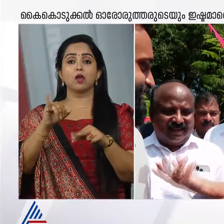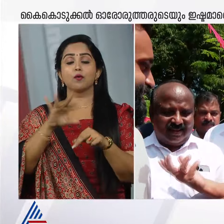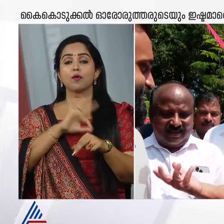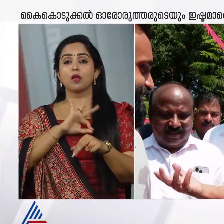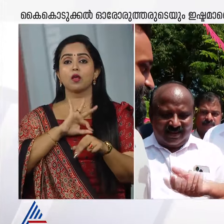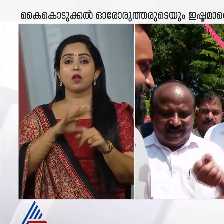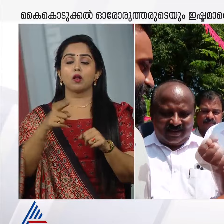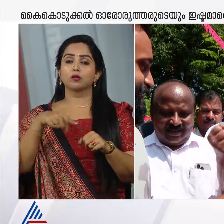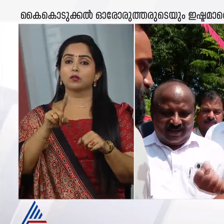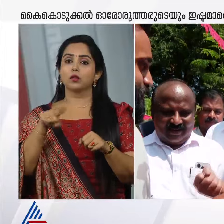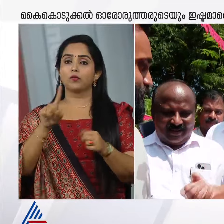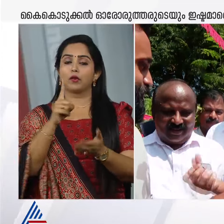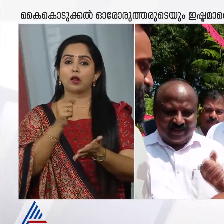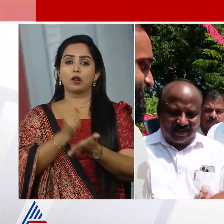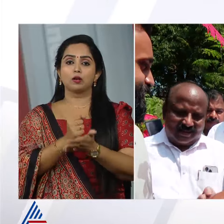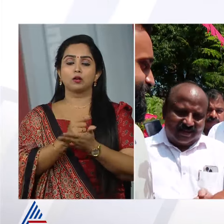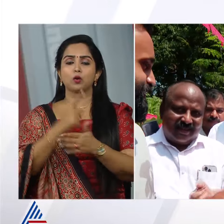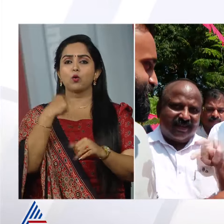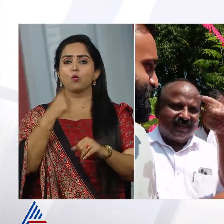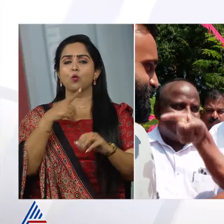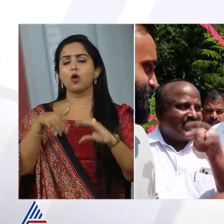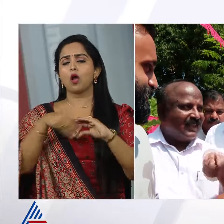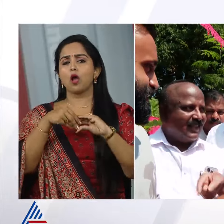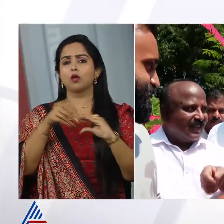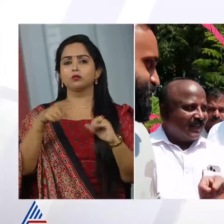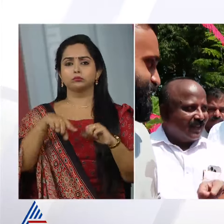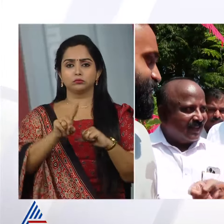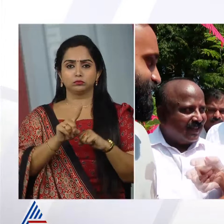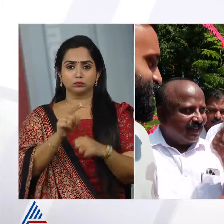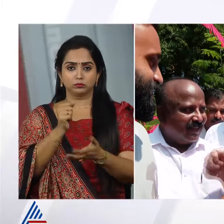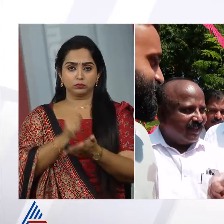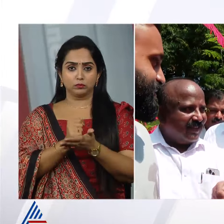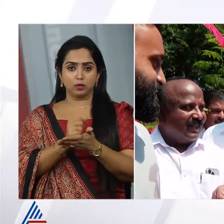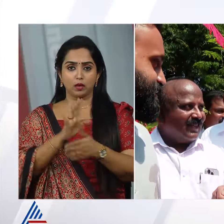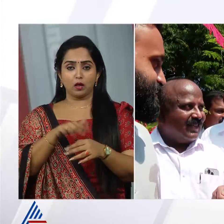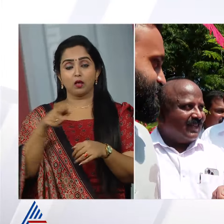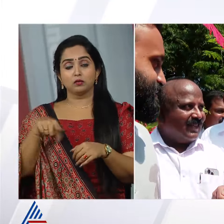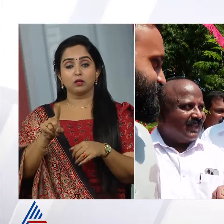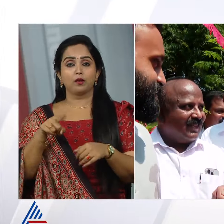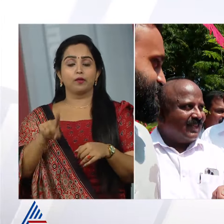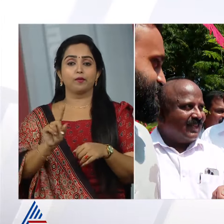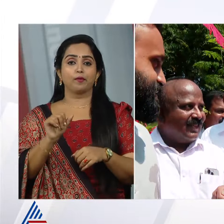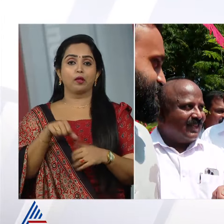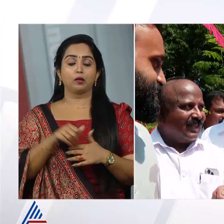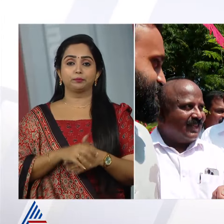അവരവരുടെ അഭിപ്രായമാണ്. ആർക്ക് കൈ കൊടുക്കണം ആർക്ക് കൈ കൊടുക്കേണ്ടതെന്ന് നിങ്ങളാ തീരുമാനിക്കേണ്ടത്, അത് അവരവരല്ലേ.